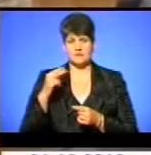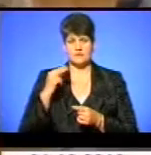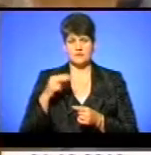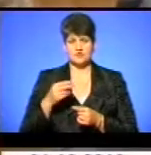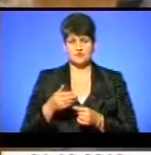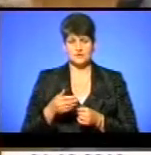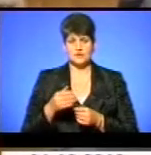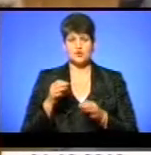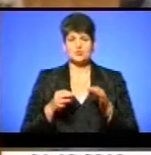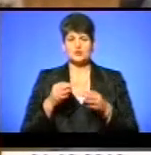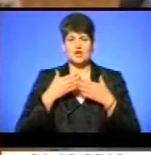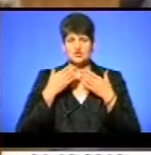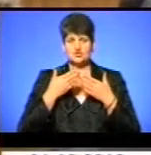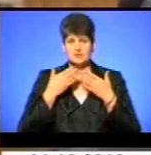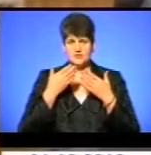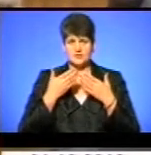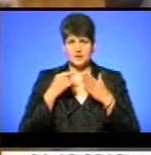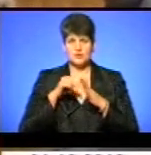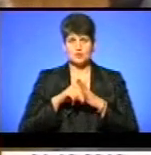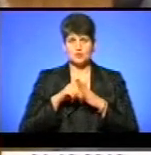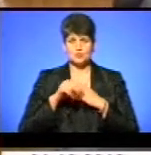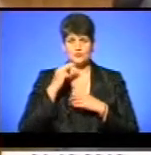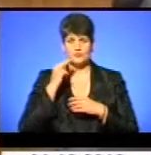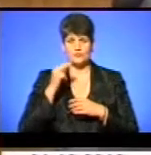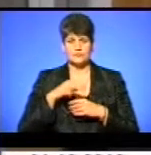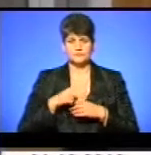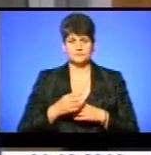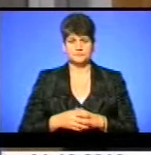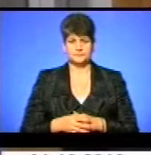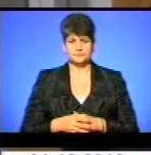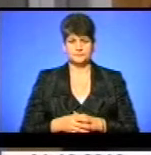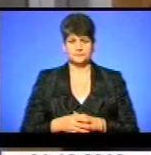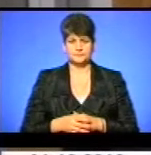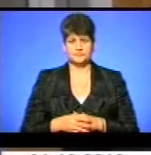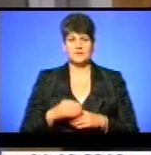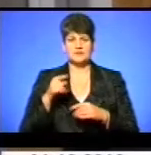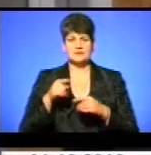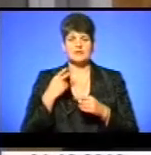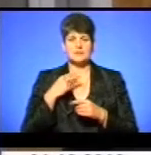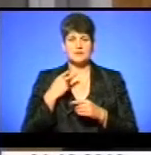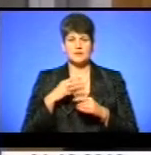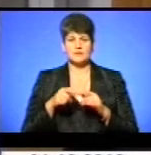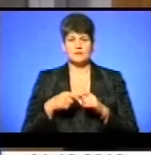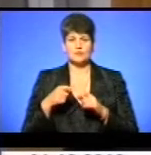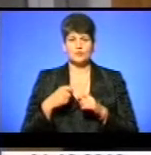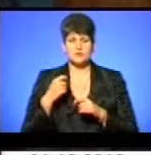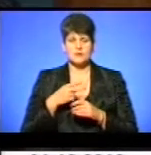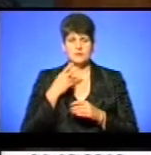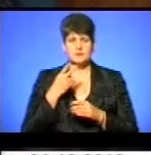обвинувачених. Суддя зачитує підсудним суть обвинувачення. Його обвинувачення в чині кримінального правопорушення